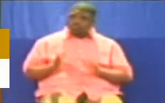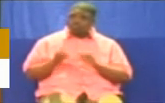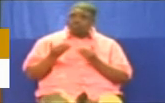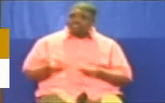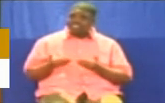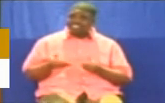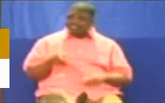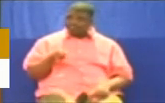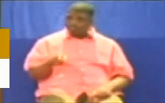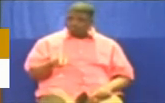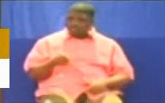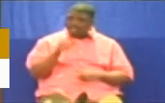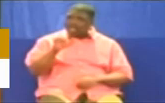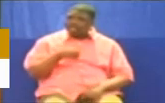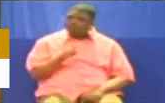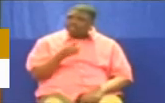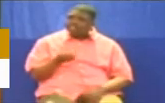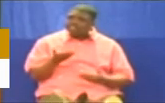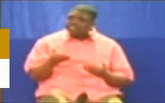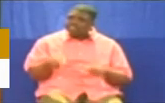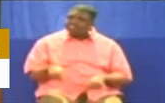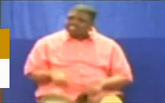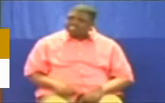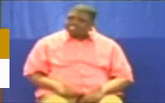anaitwa director general, anaitwa nani kwenye sheria sasa hivi?